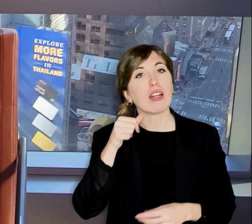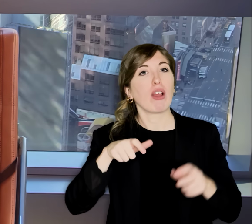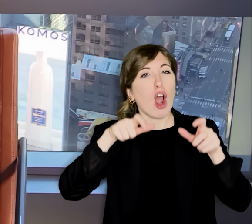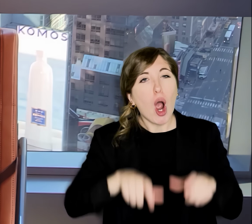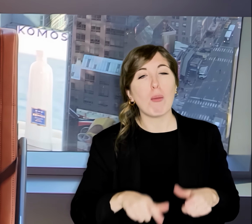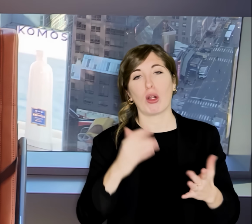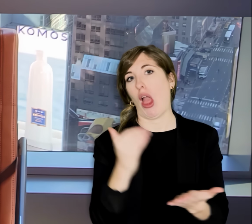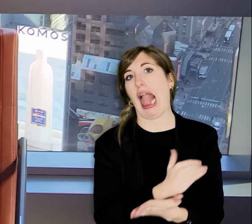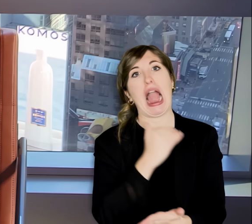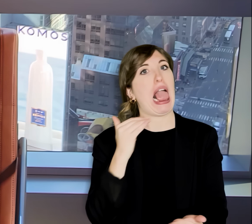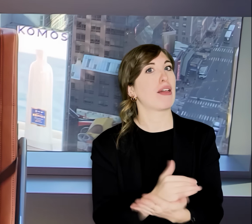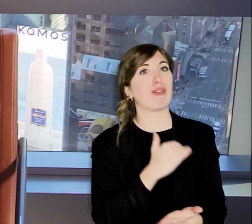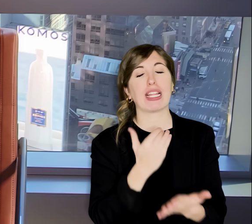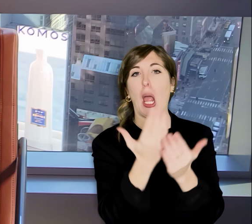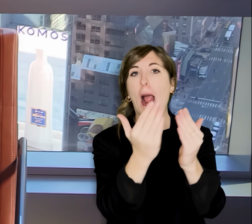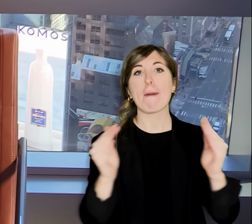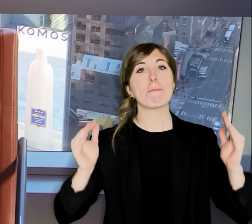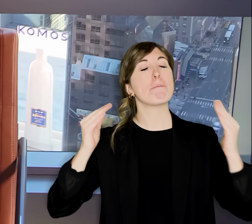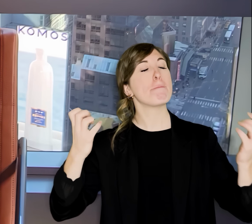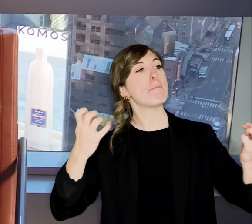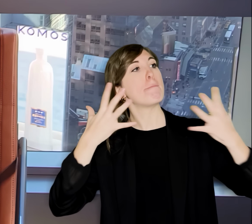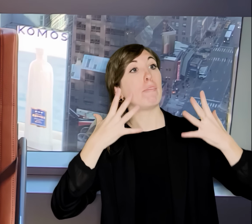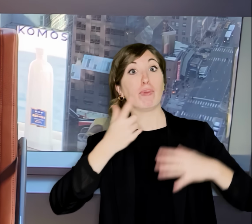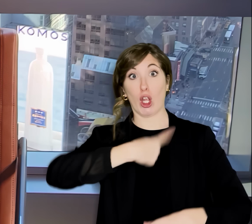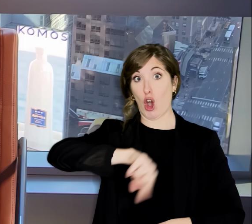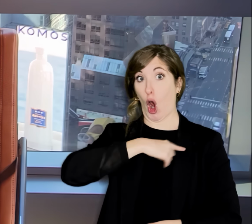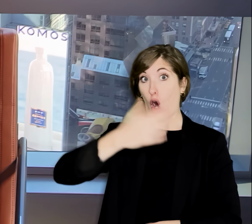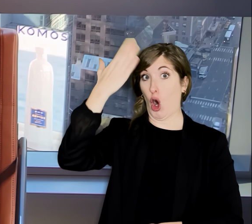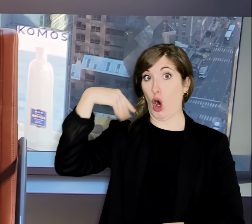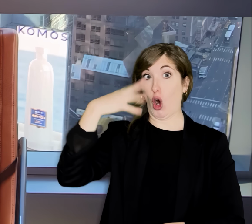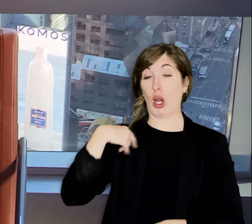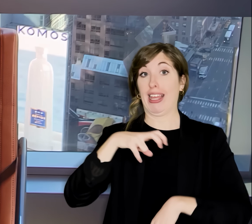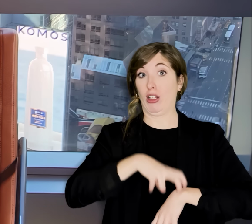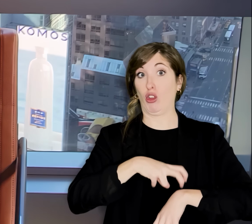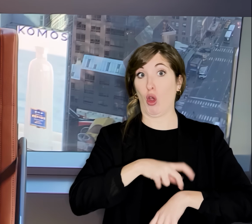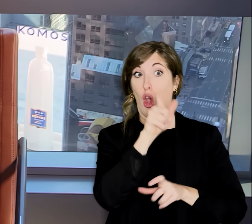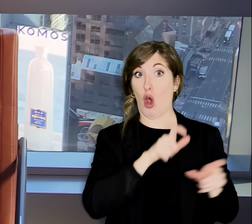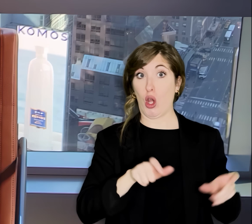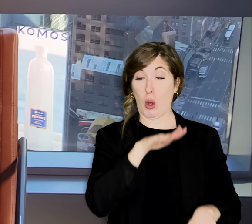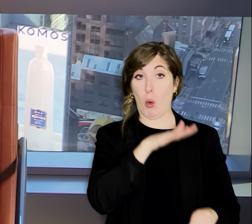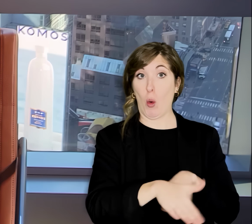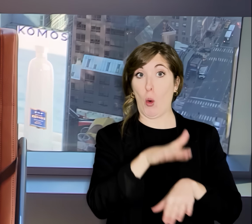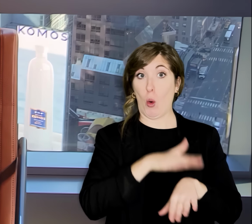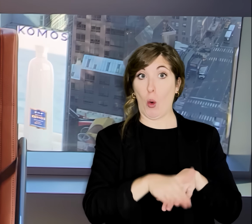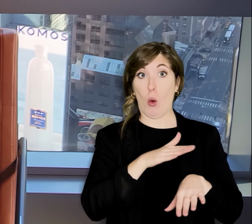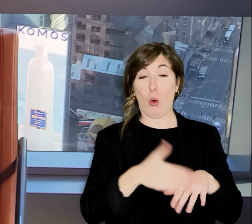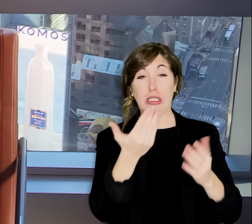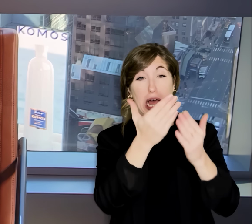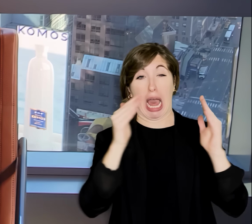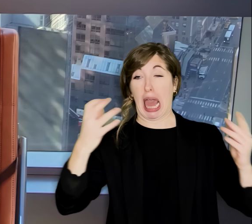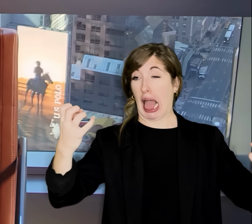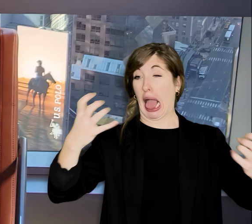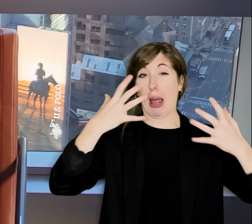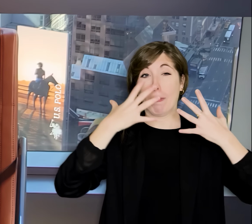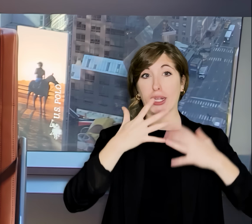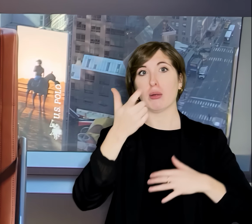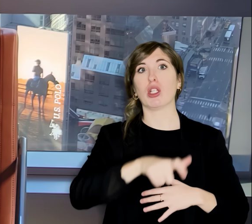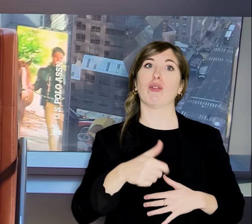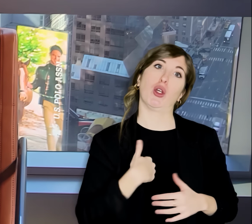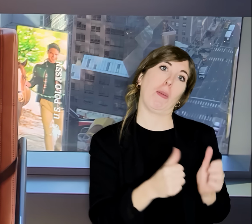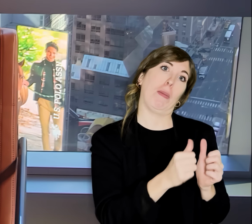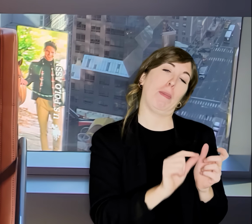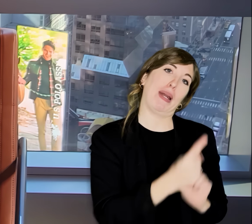evitate le lampade Le usavamo noi in dermatologia io quando sono entrato in dermatologia Dopo 2 anni erotti di chirurgia